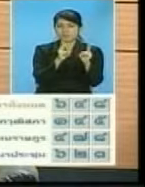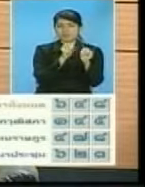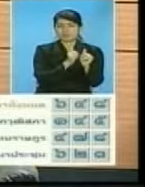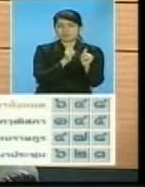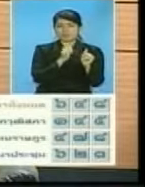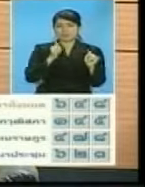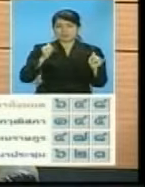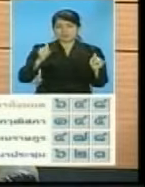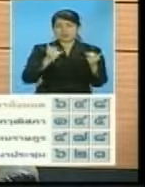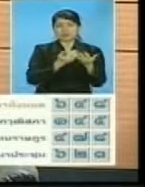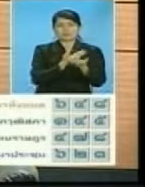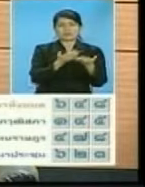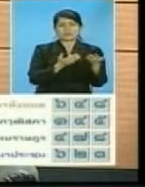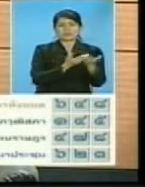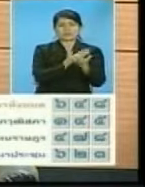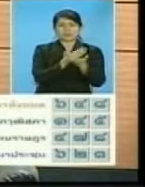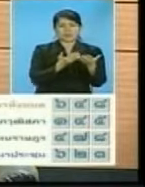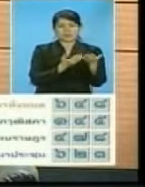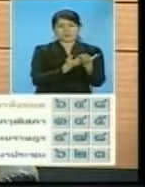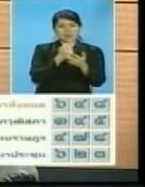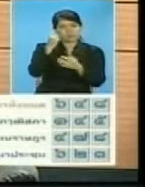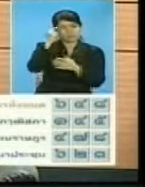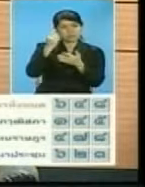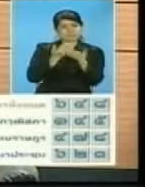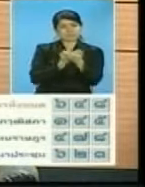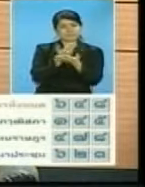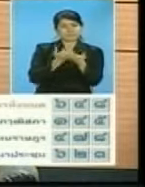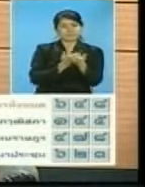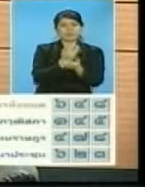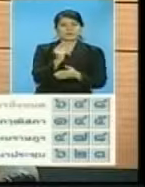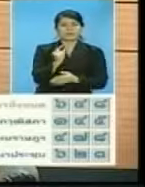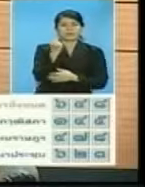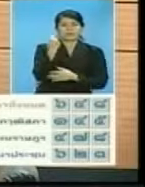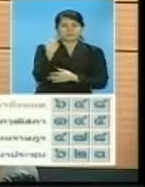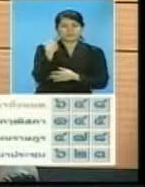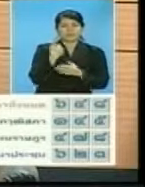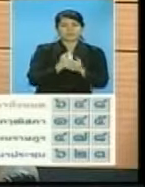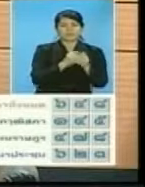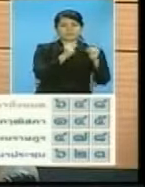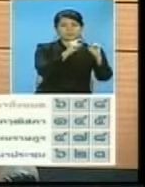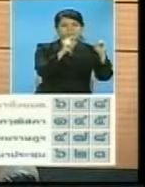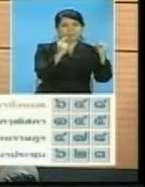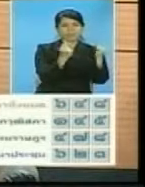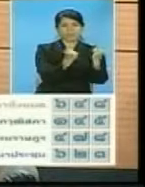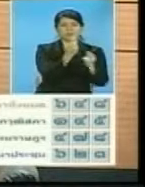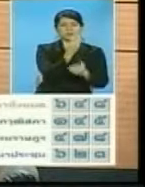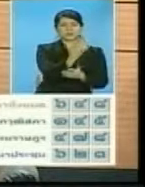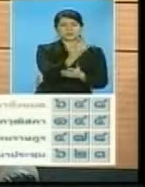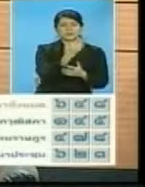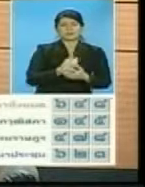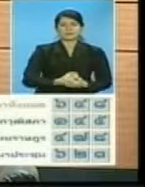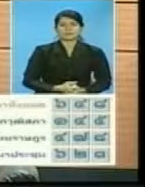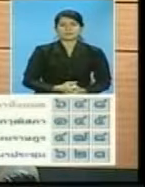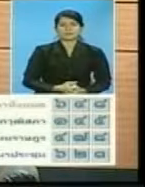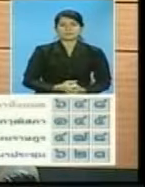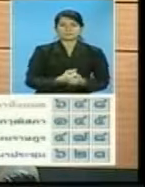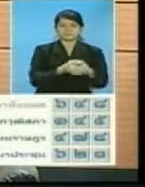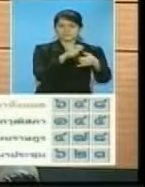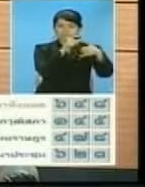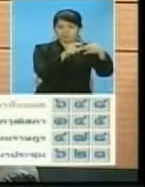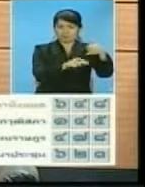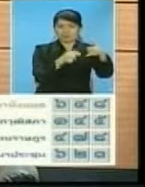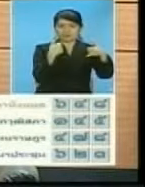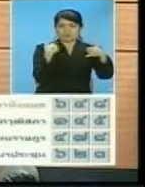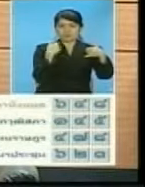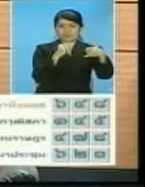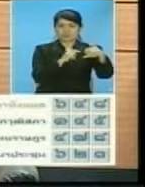การได้พิจารณาทบทวนอีกครั้งหนึ่งครับวงเล็บ5อย่างนี้ครับว่าบุคคล